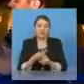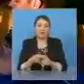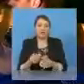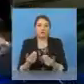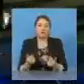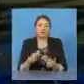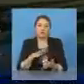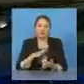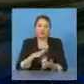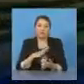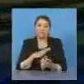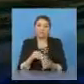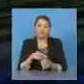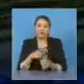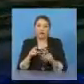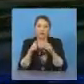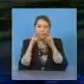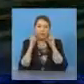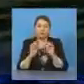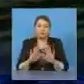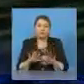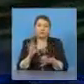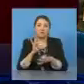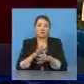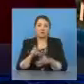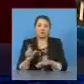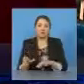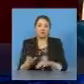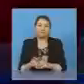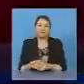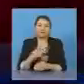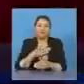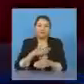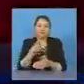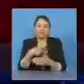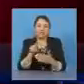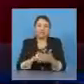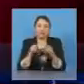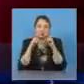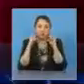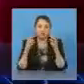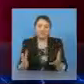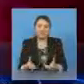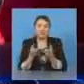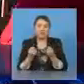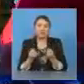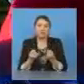и те, кто открыто заявлял, что маски нужны лишь больным. Мы не верим в то, что маски спасет.